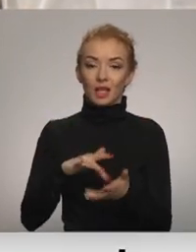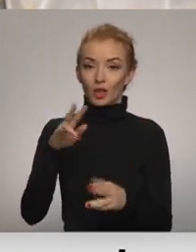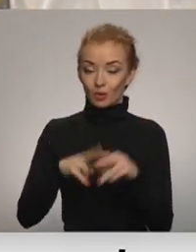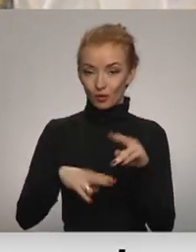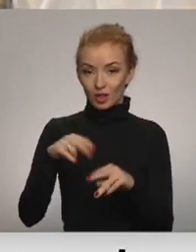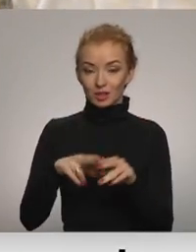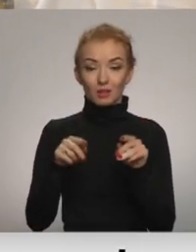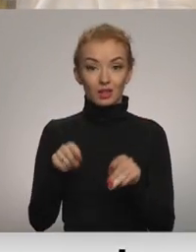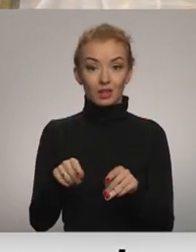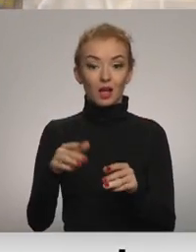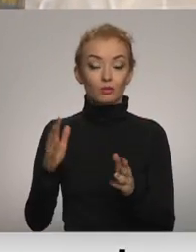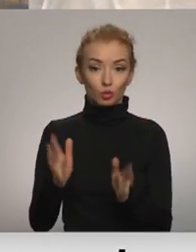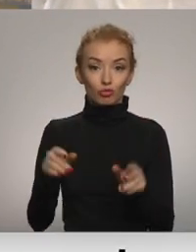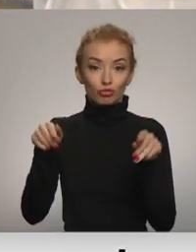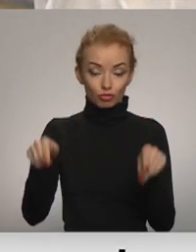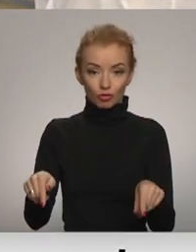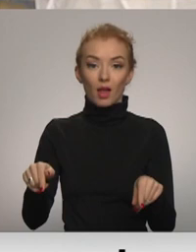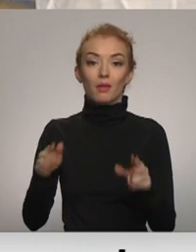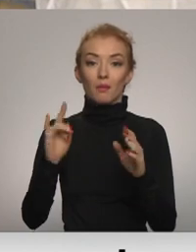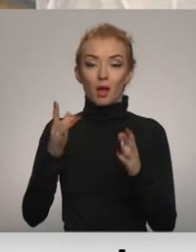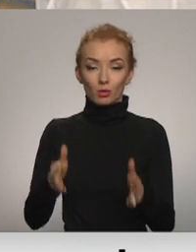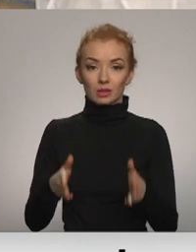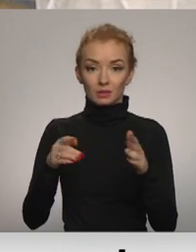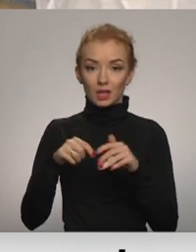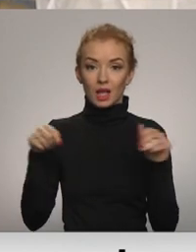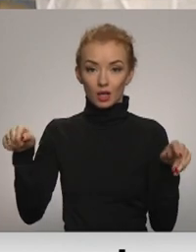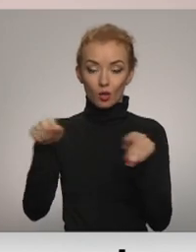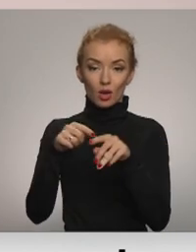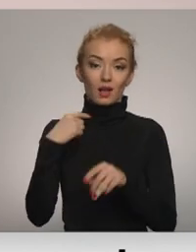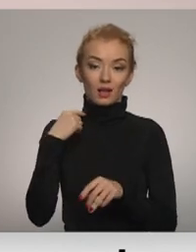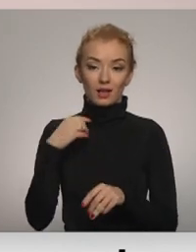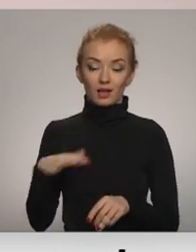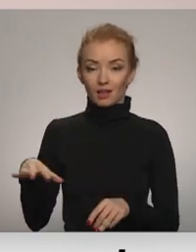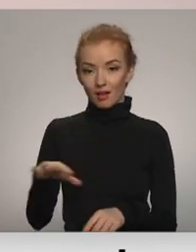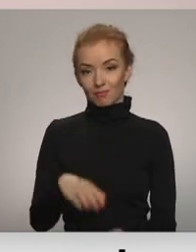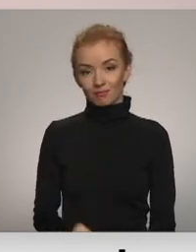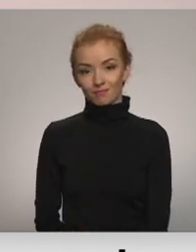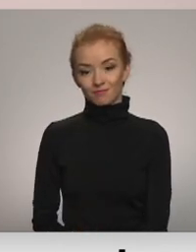būvniecībai. Tas atradīsies šeit, bērnu slimnīcas teritorijā Rīgā.